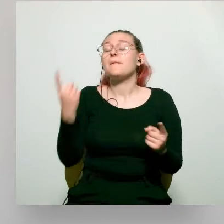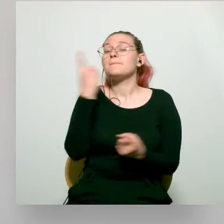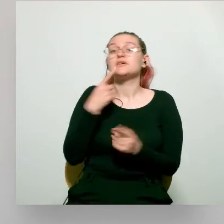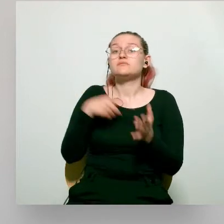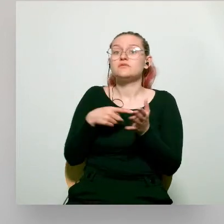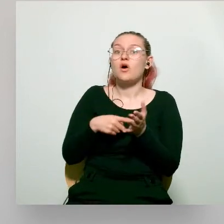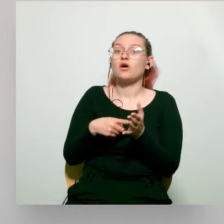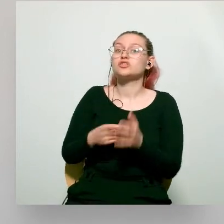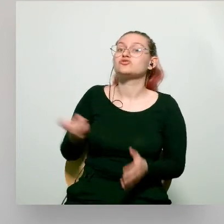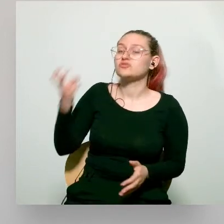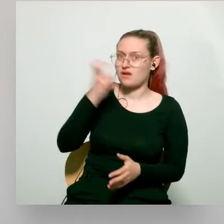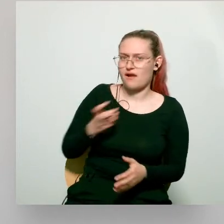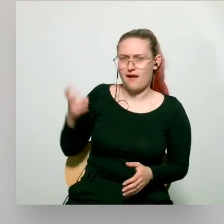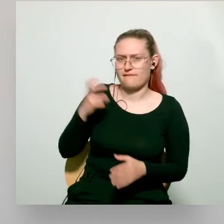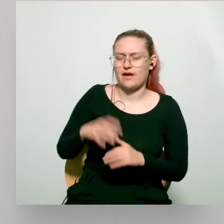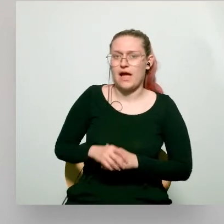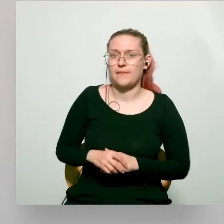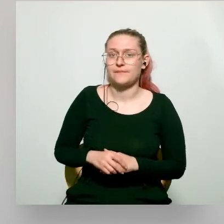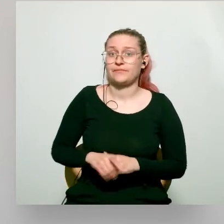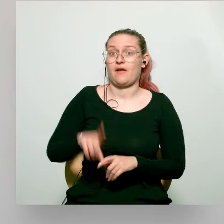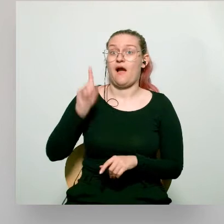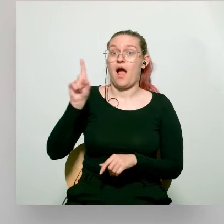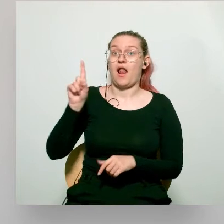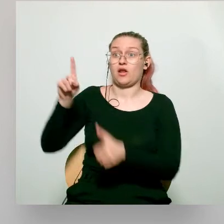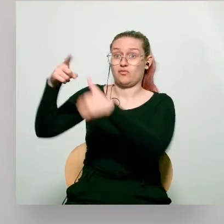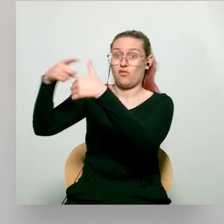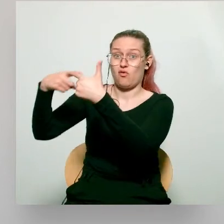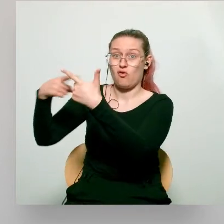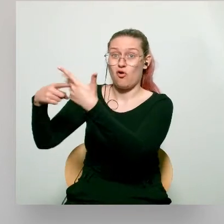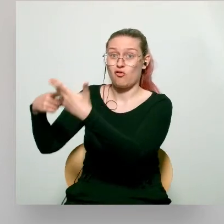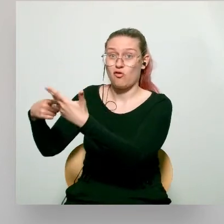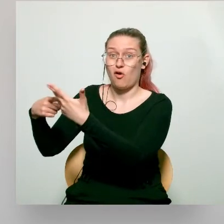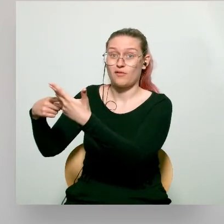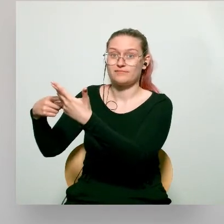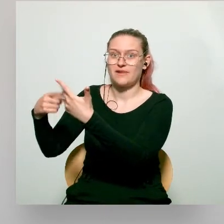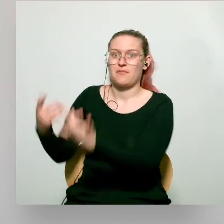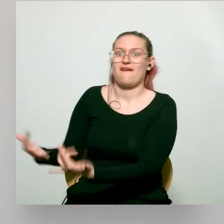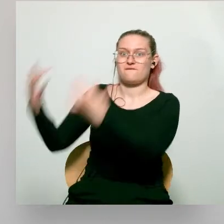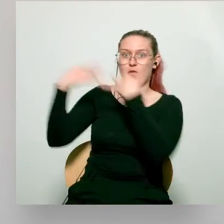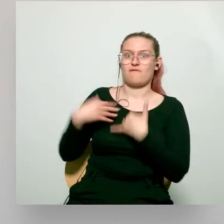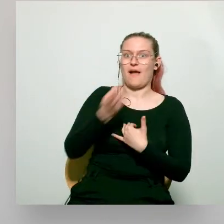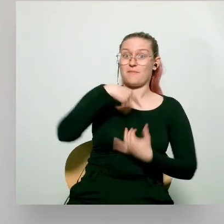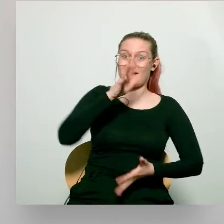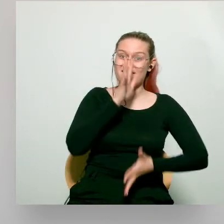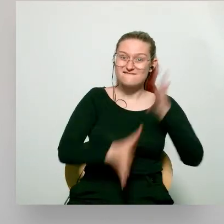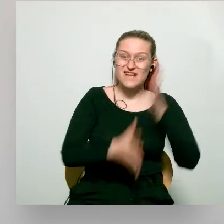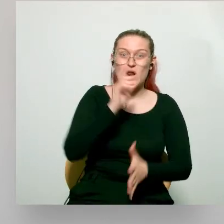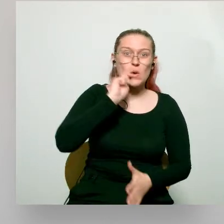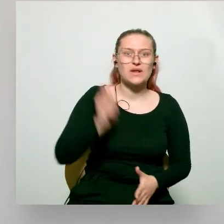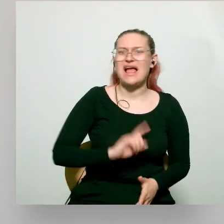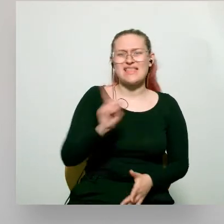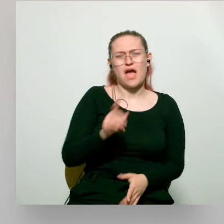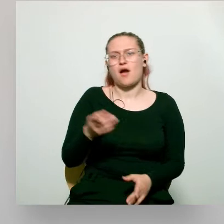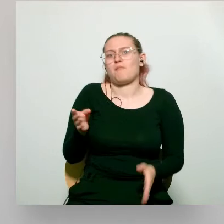wcale nie te rzeczy określają nasze stanowisko w tej walce o Ukrainę. Mi się to podoba jako